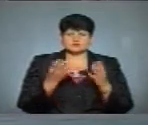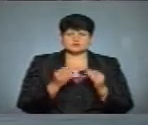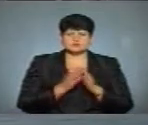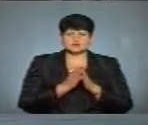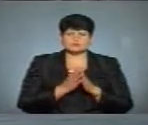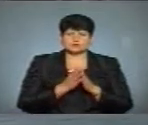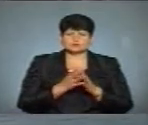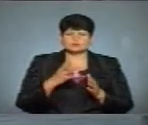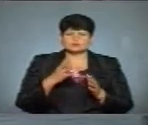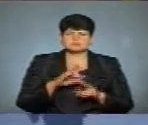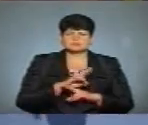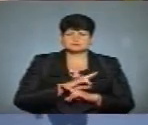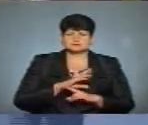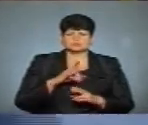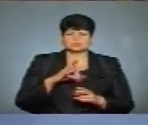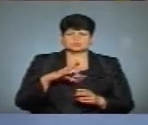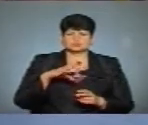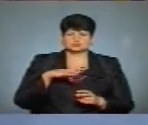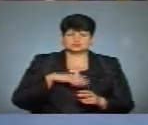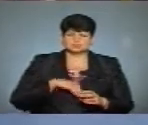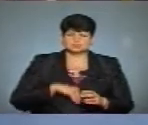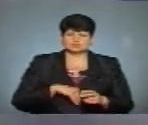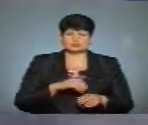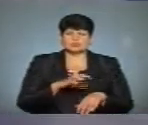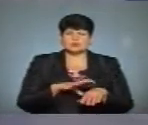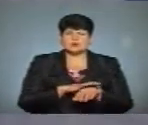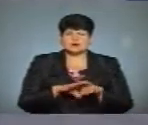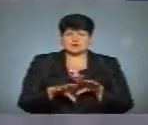покидачі усопшого раба Божого, воїна Івана.